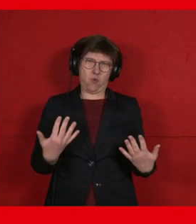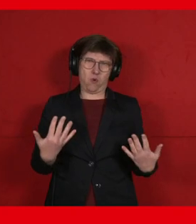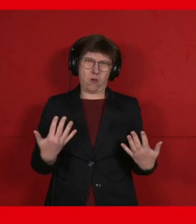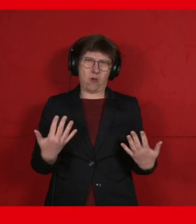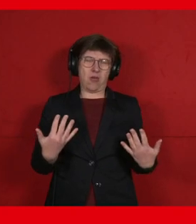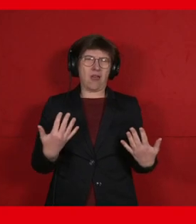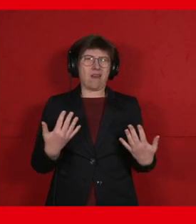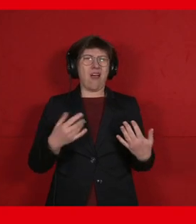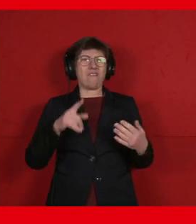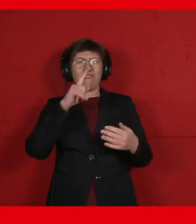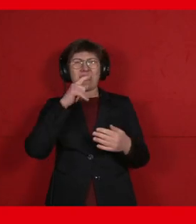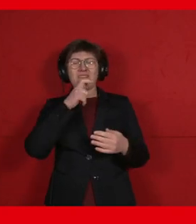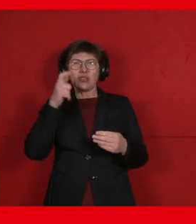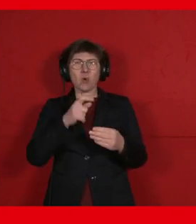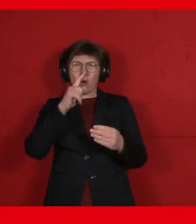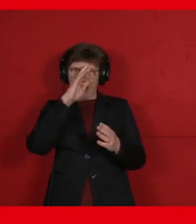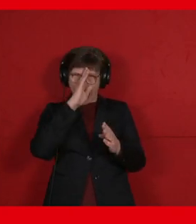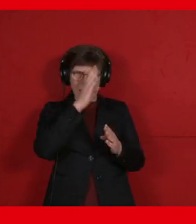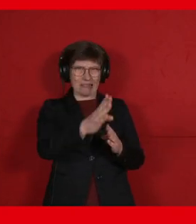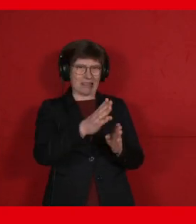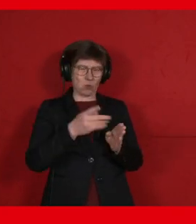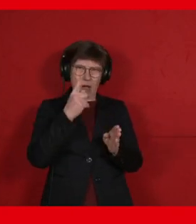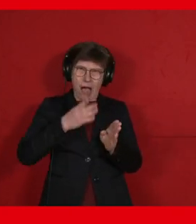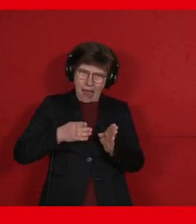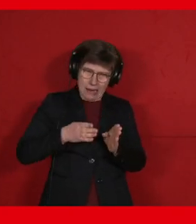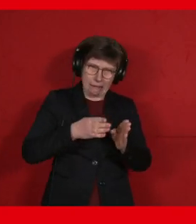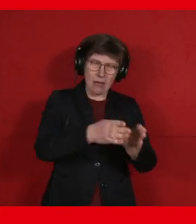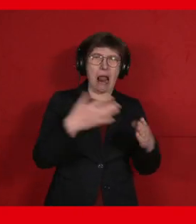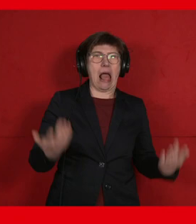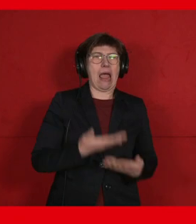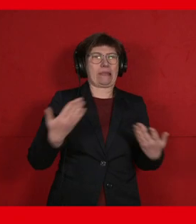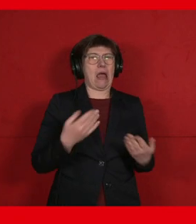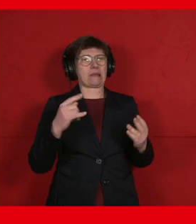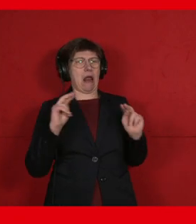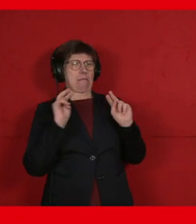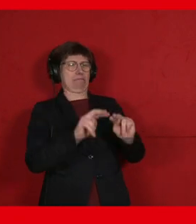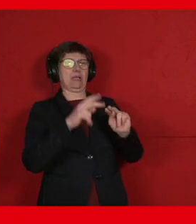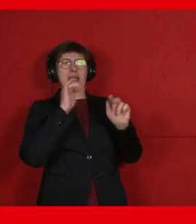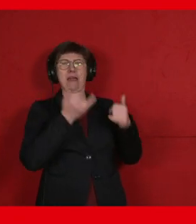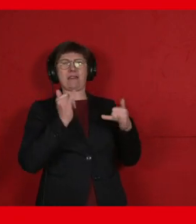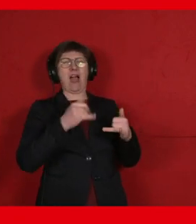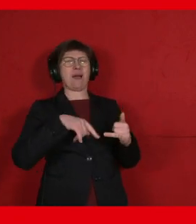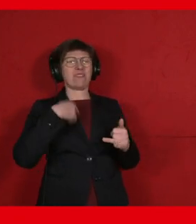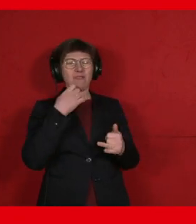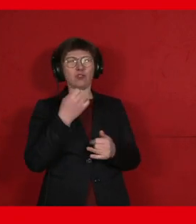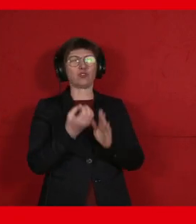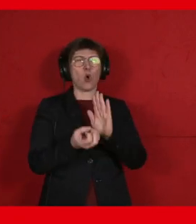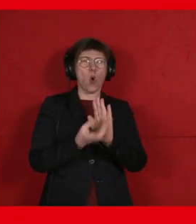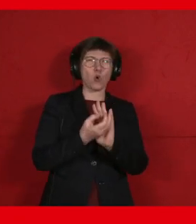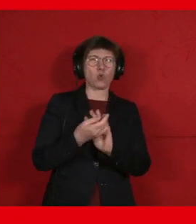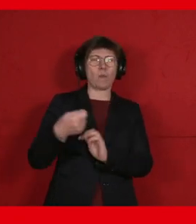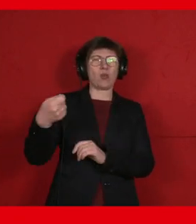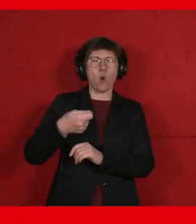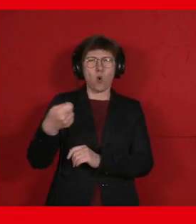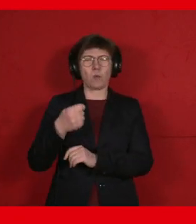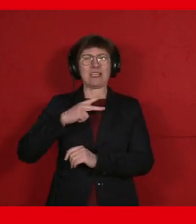die einspurig etwas versprechen, die eindimensional argumentieren, haben es leichter. Wir wollen Ökonomie, Ökologie und